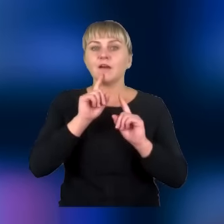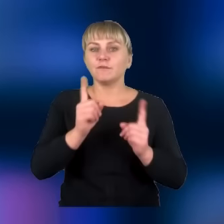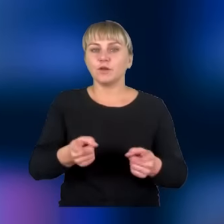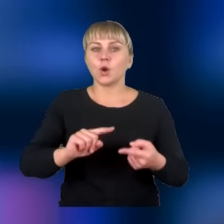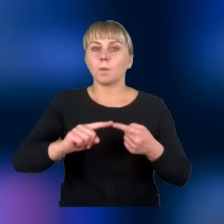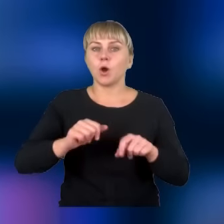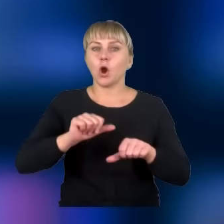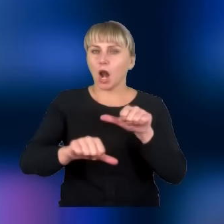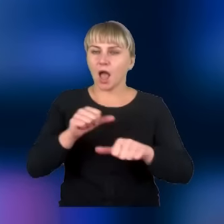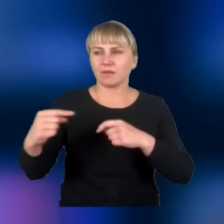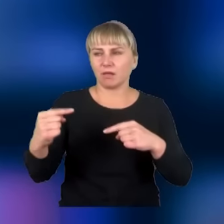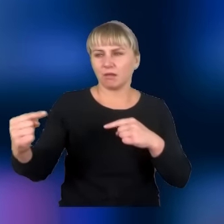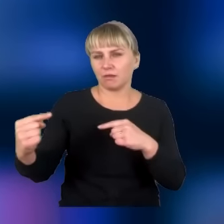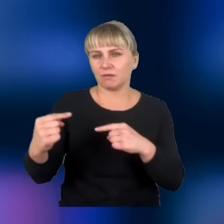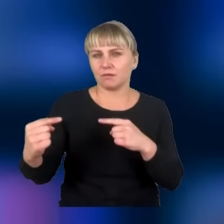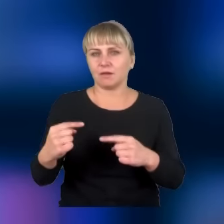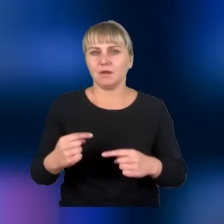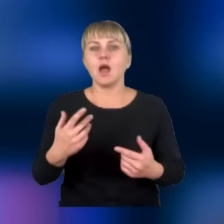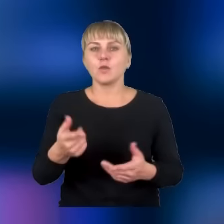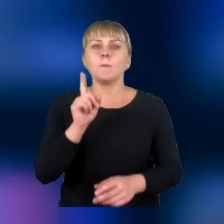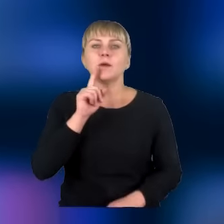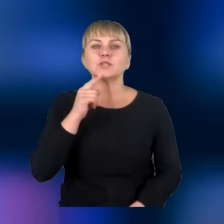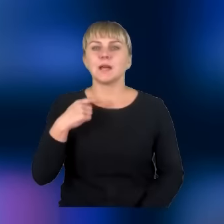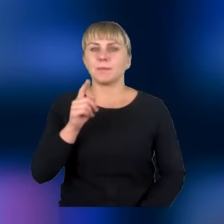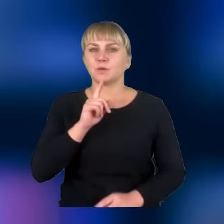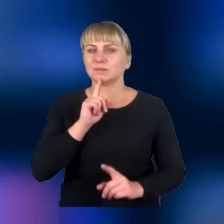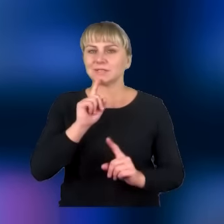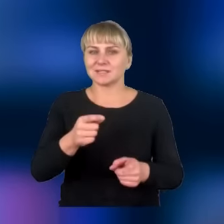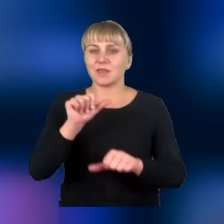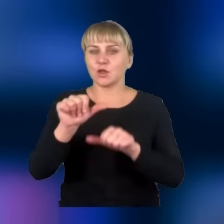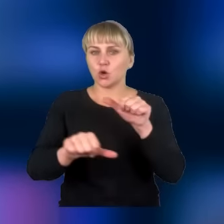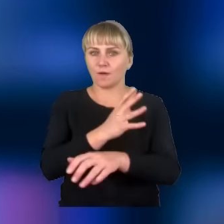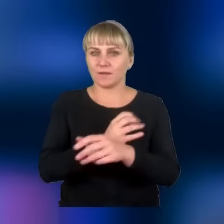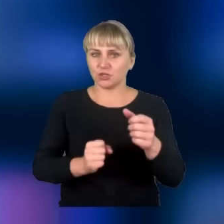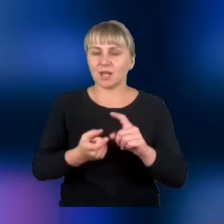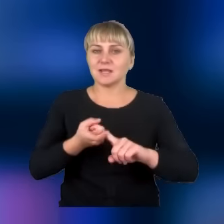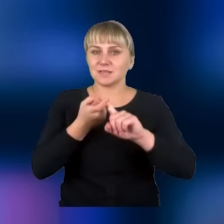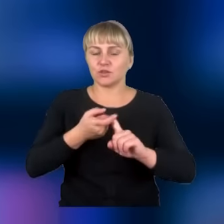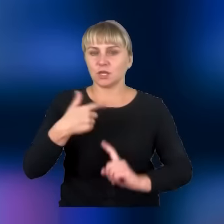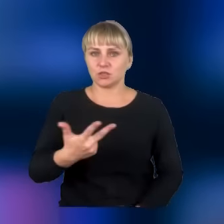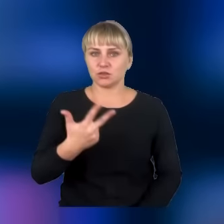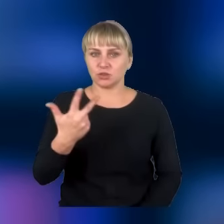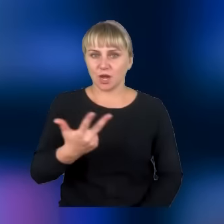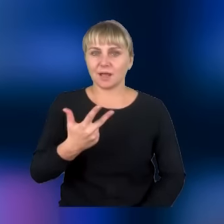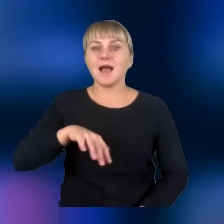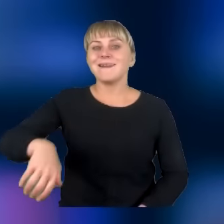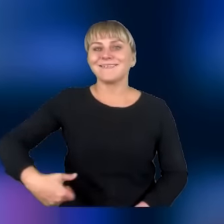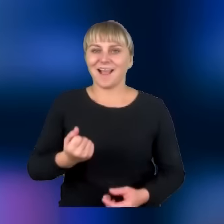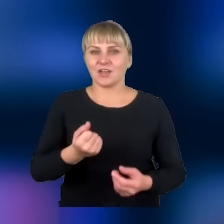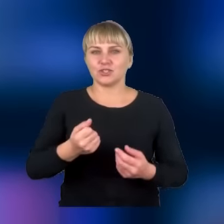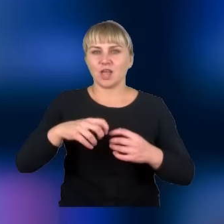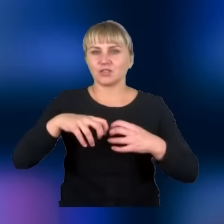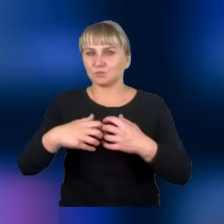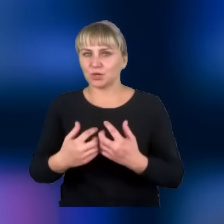batalii sądowej. Przypomnijmy, mężczyzna został skazany na rok pozbawienia wolności w zawieszeniu na 3 lata za kradzież sprzętu elektronicznego